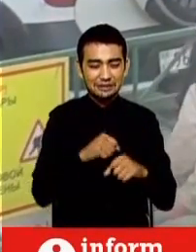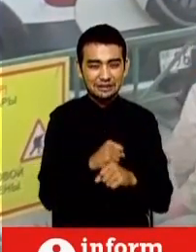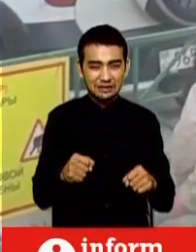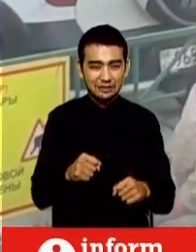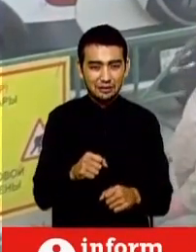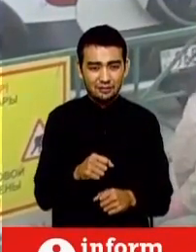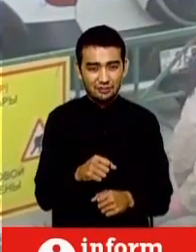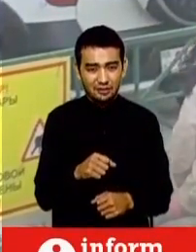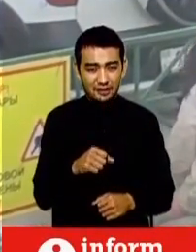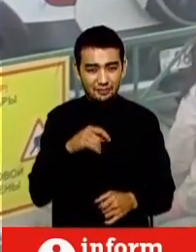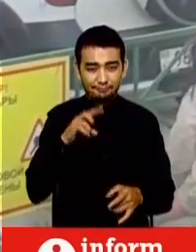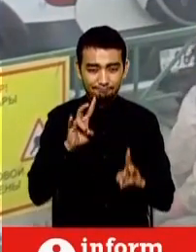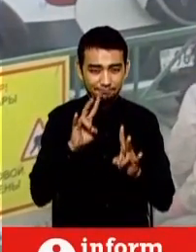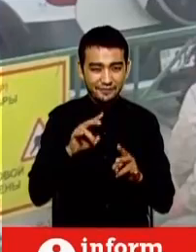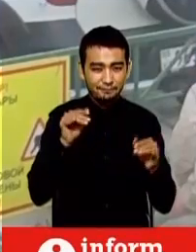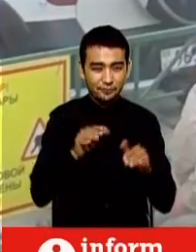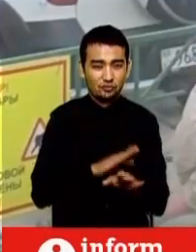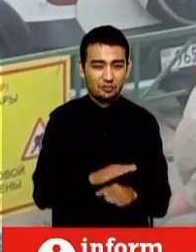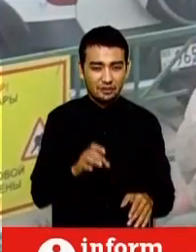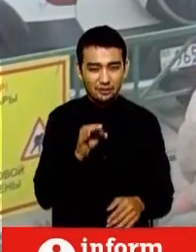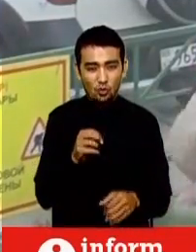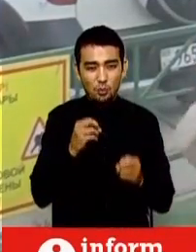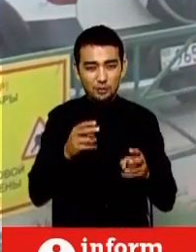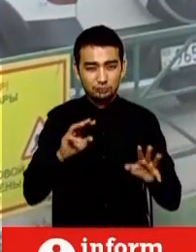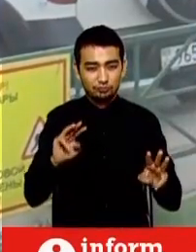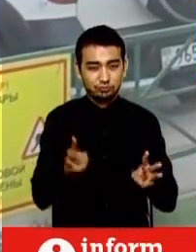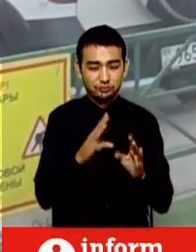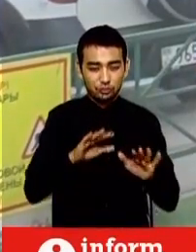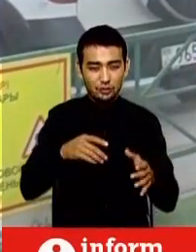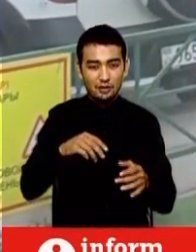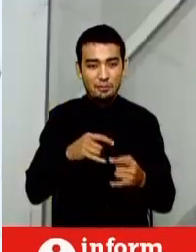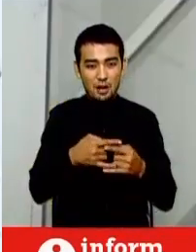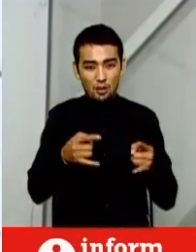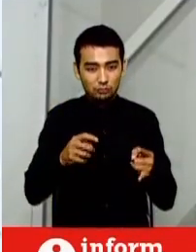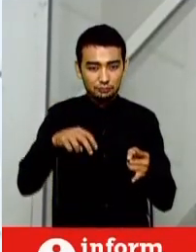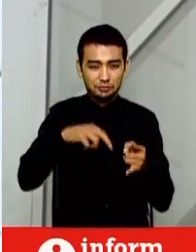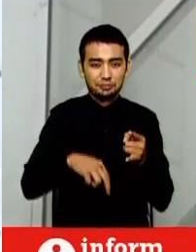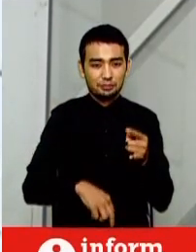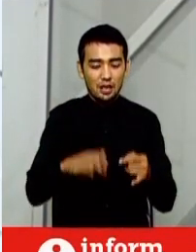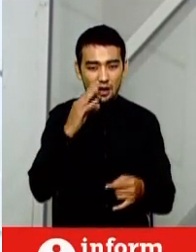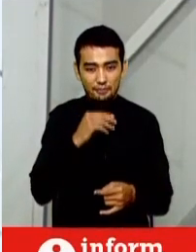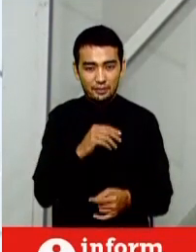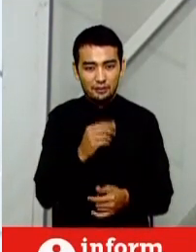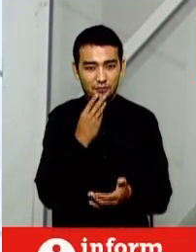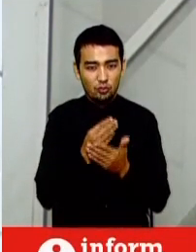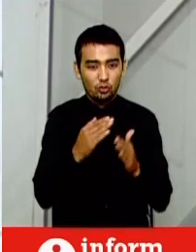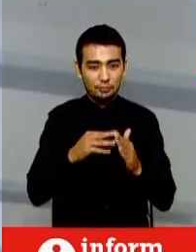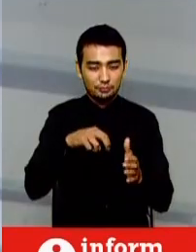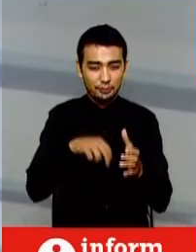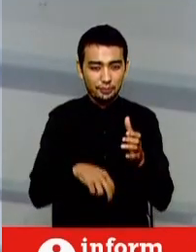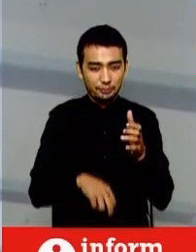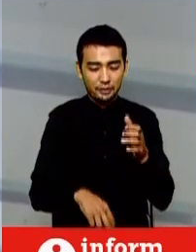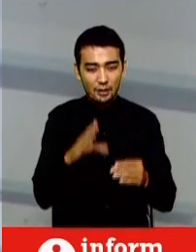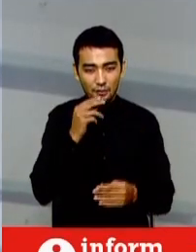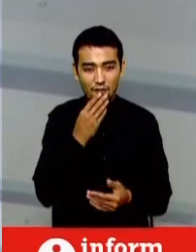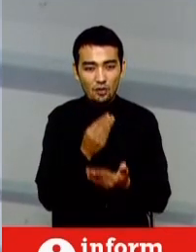ненадобности. Опять-таки, это сделано в цели пожарной безопасности, да, чтобы человек самостоятельно мог покинуть свою